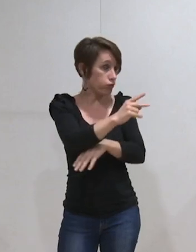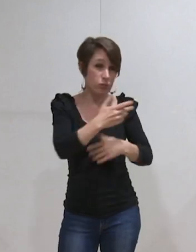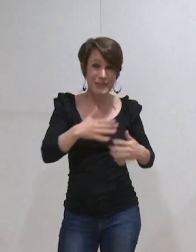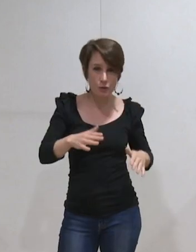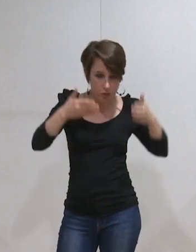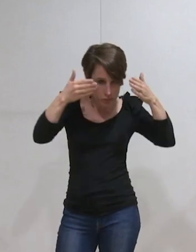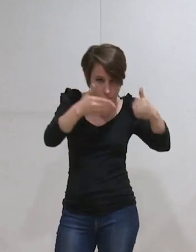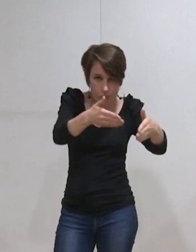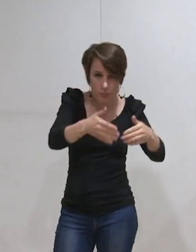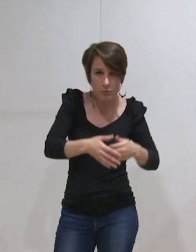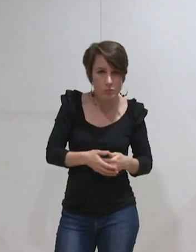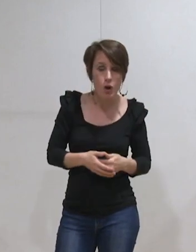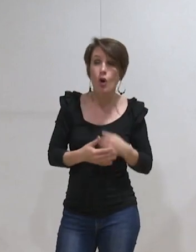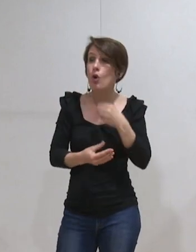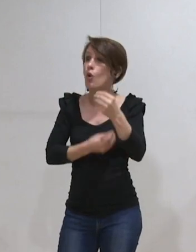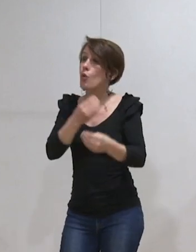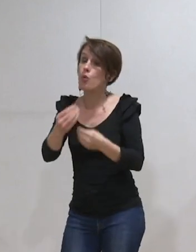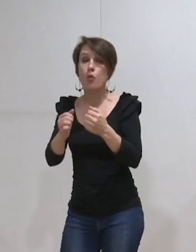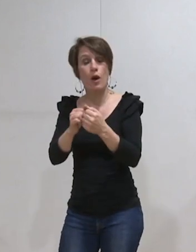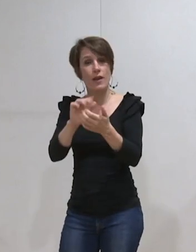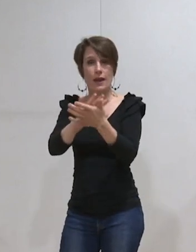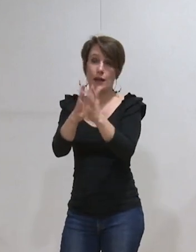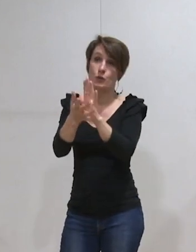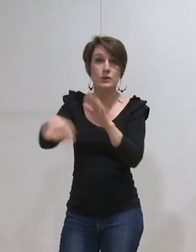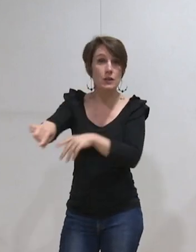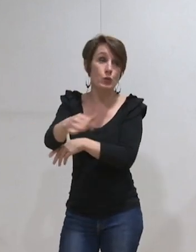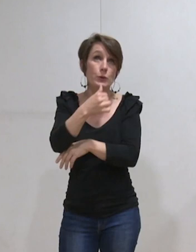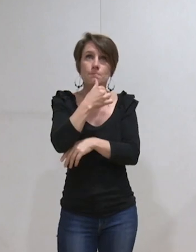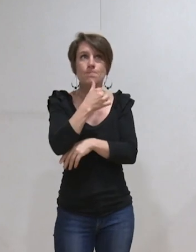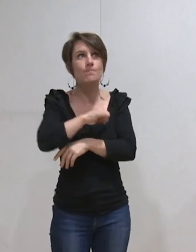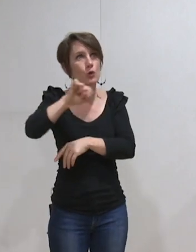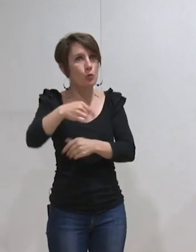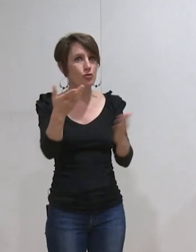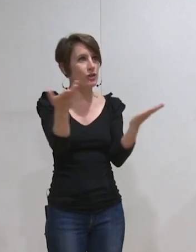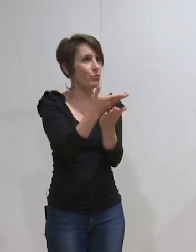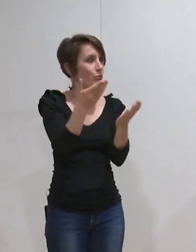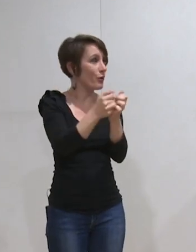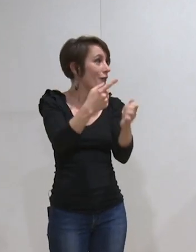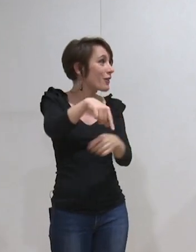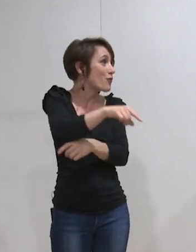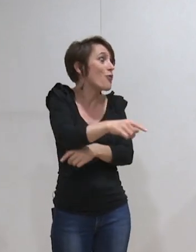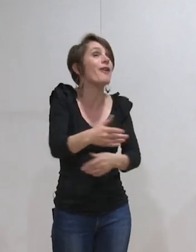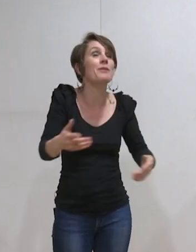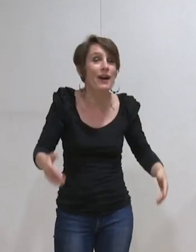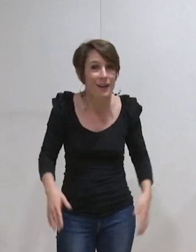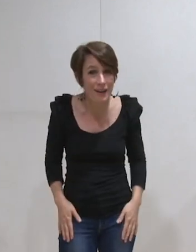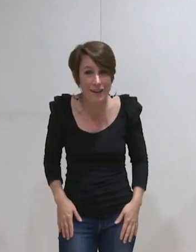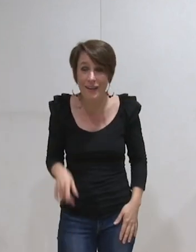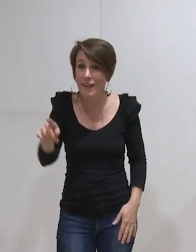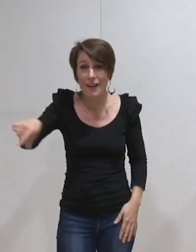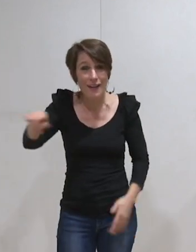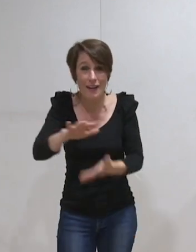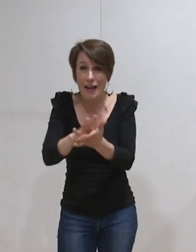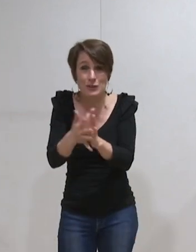avec ceux qui les associations qui sont bien obligés de discuter avec vous parce que il faut bien que elles essayent de savoir ce que vous